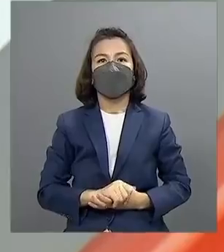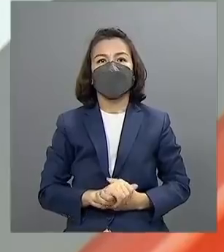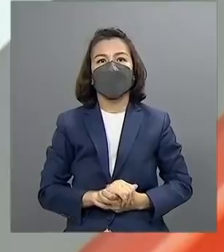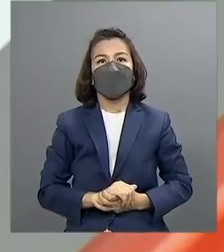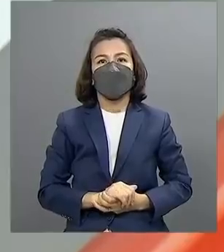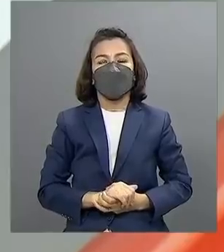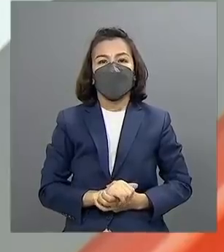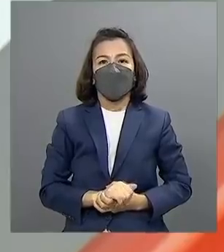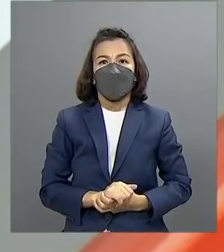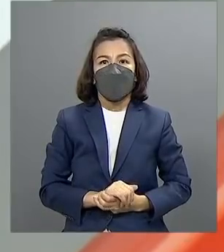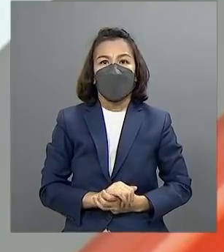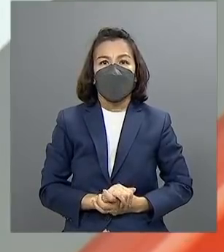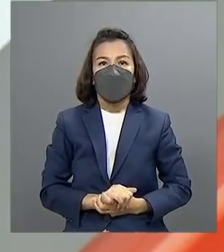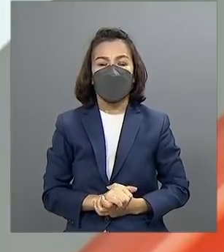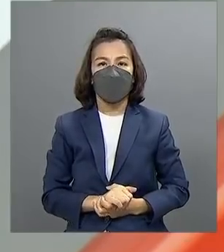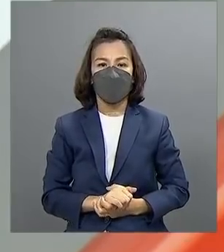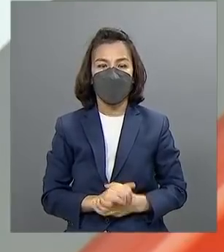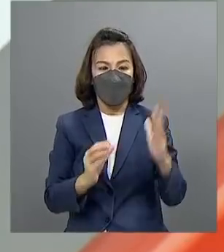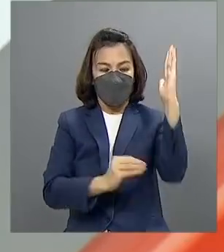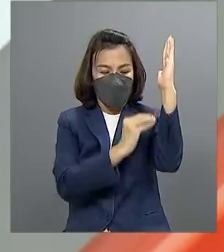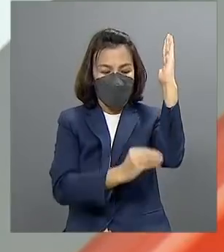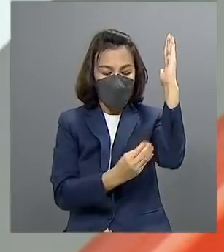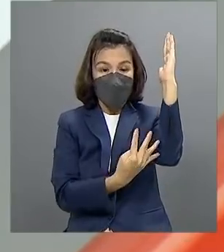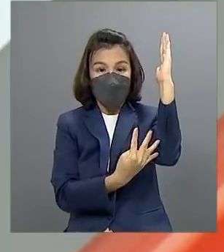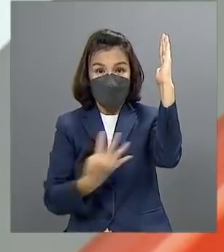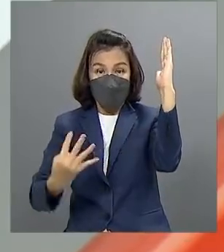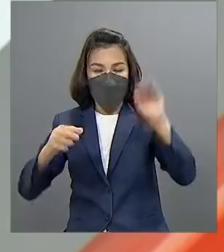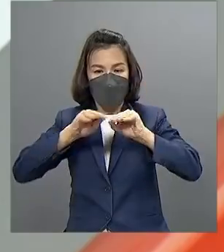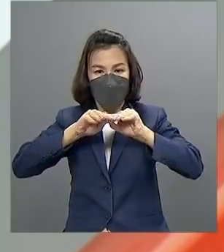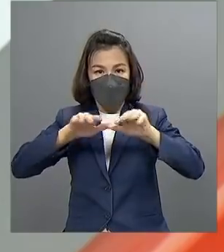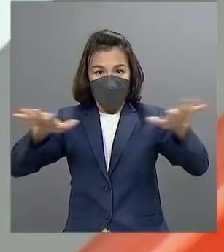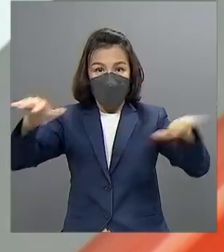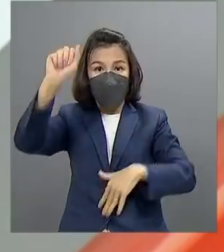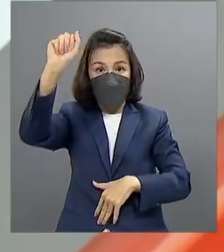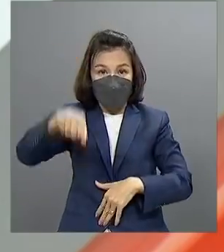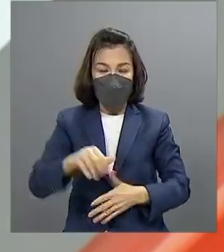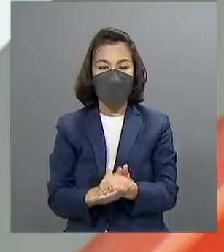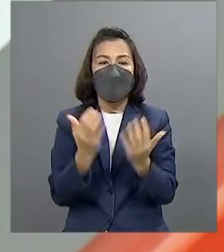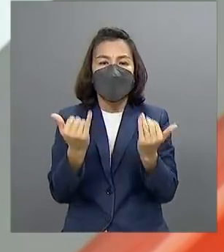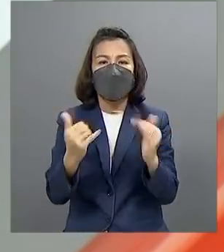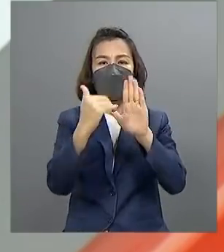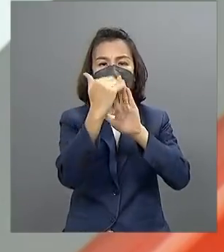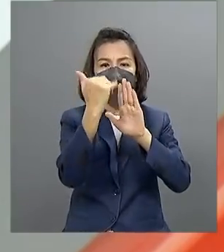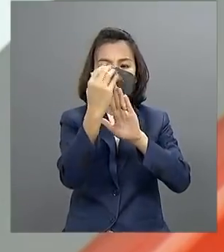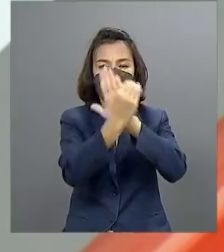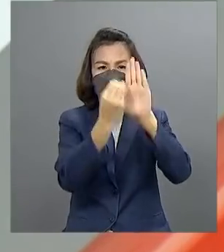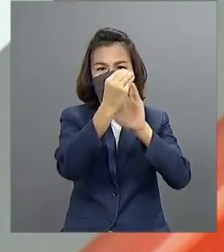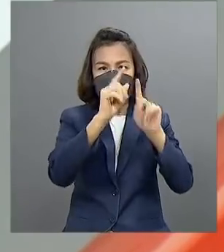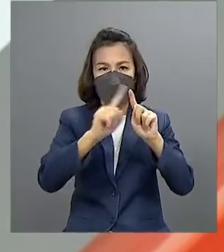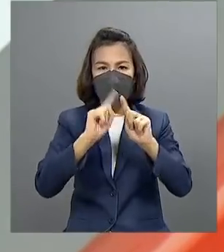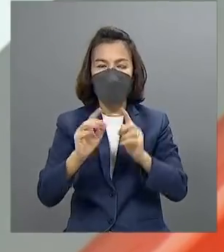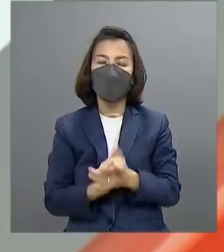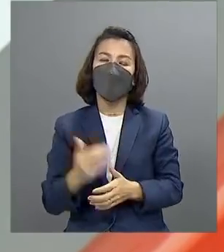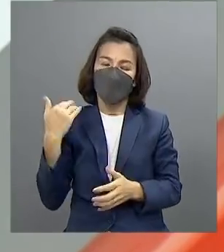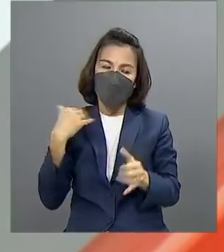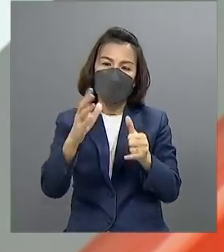ข้อสงสัยสอบถามนอกจาก 4จังหวัดภาคใต้ที่มีการระบาดเพิ่มมากขึ้นแล้วณตอนนี้ค่ะภาคเหนือหลายจังหวัดก็พบผู้ติดเชื้อ goh19เพิ่ม